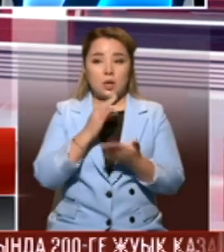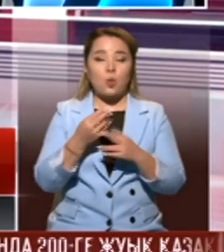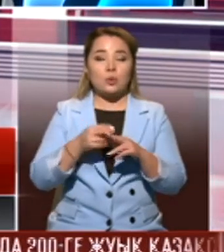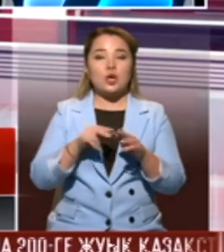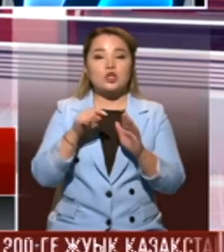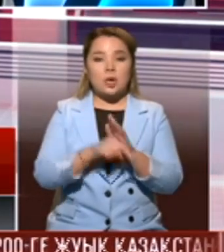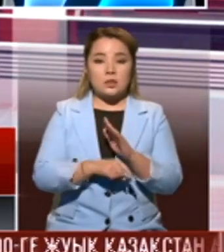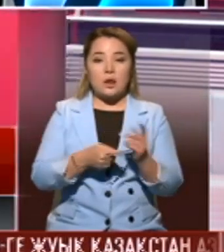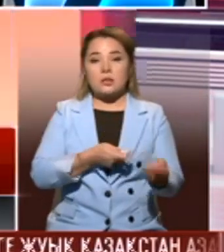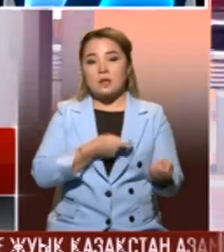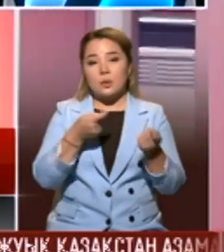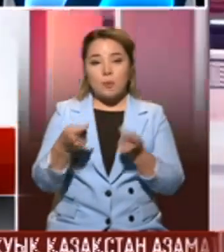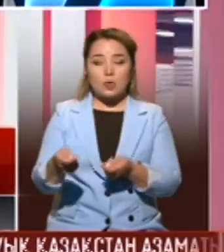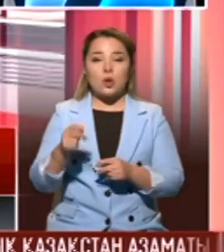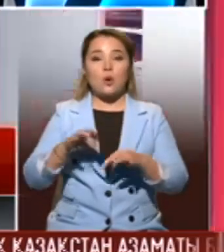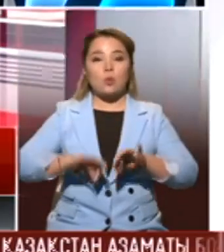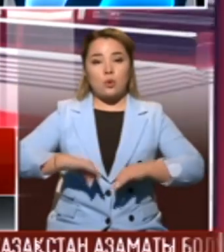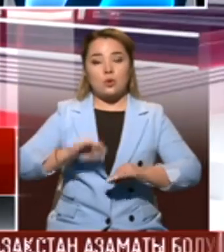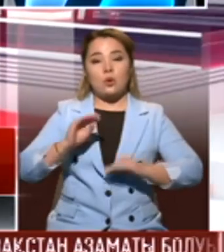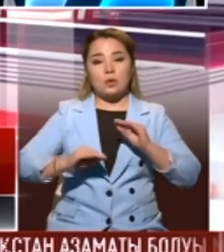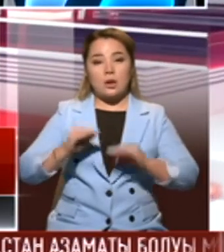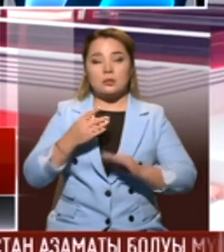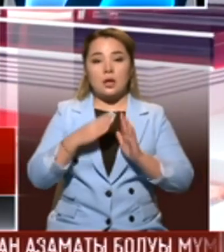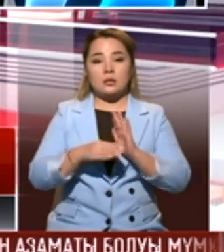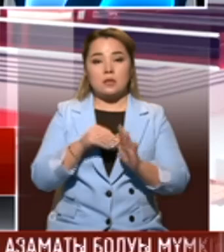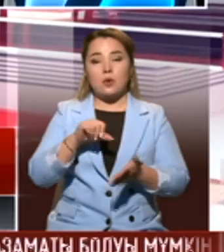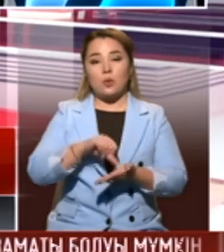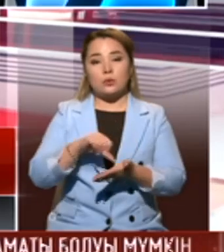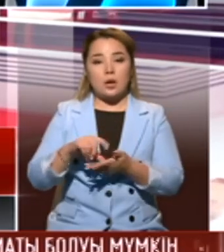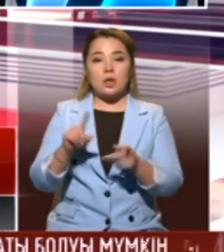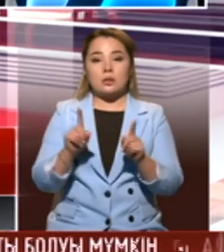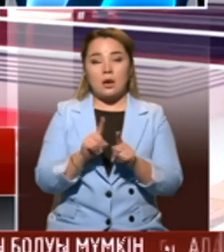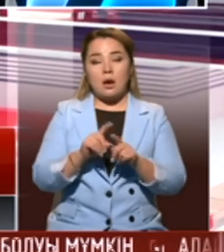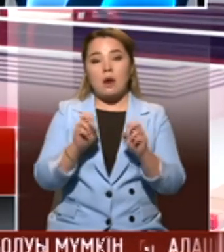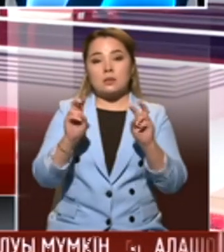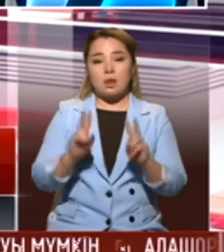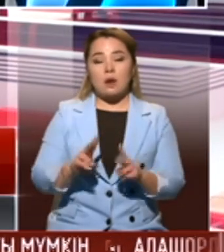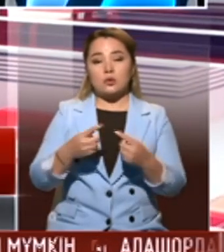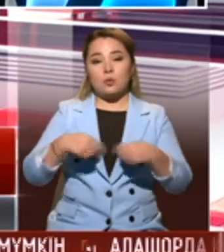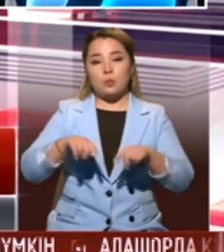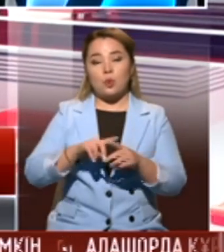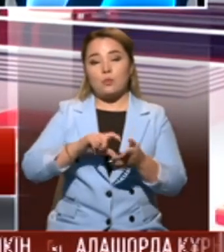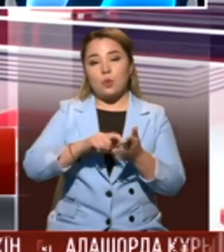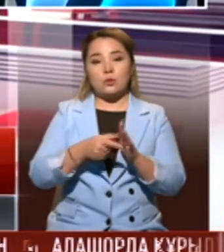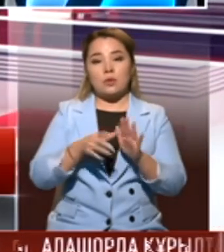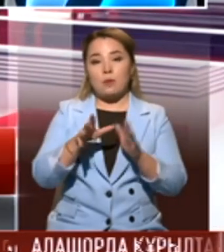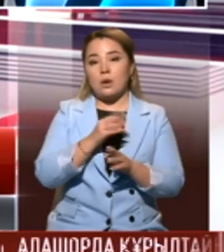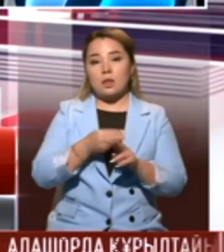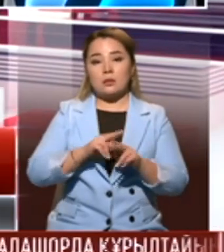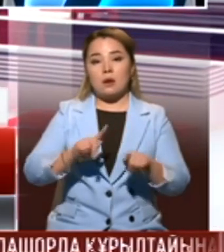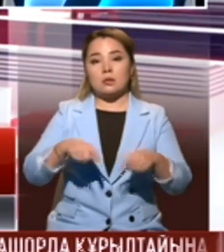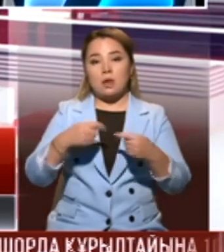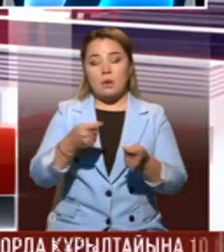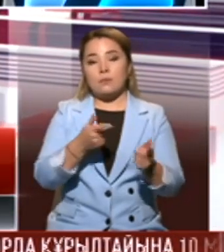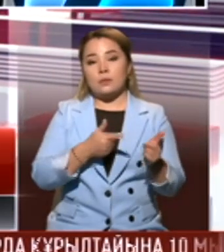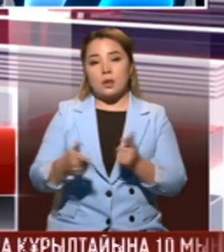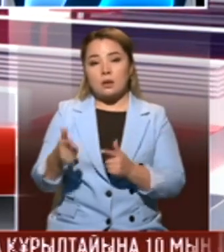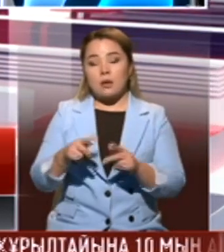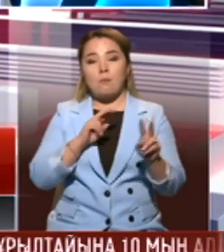ішінде олар тасымалдау кезінде көлік құралында болуға, сайлау учаскесінде дауыс беруге арналған пункте дауыс беру барысын, барлық аталған рәсімдерді